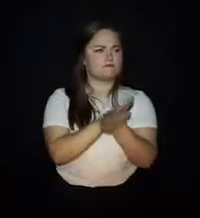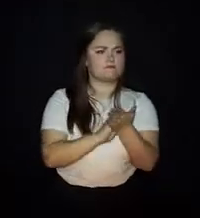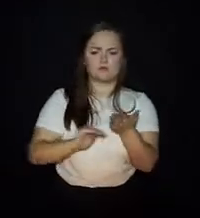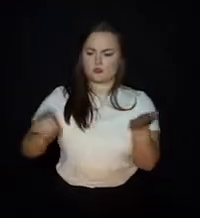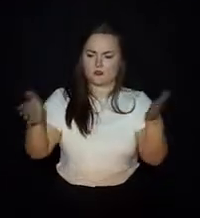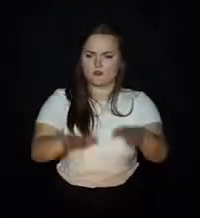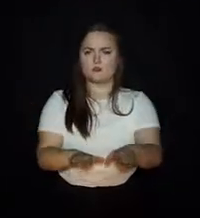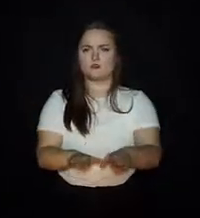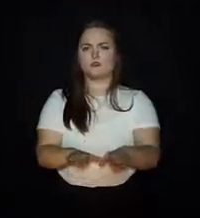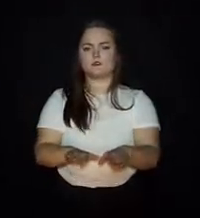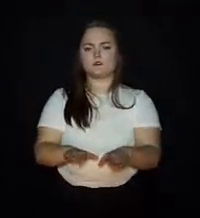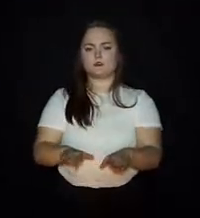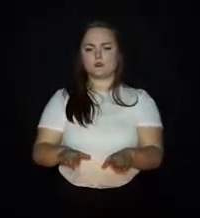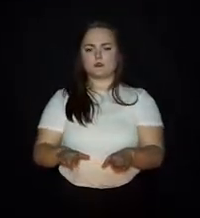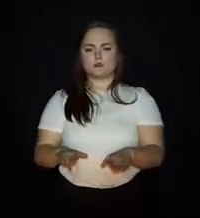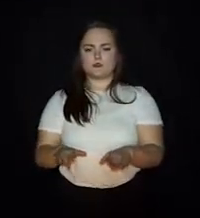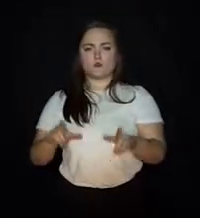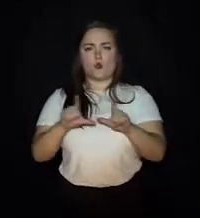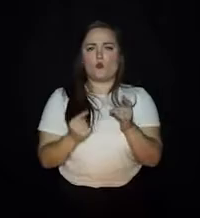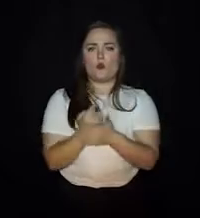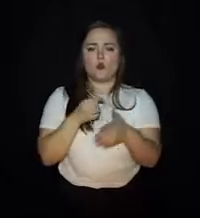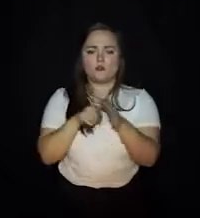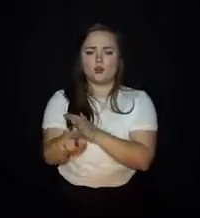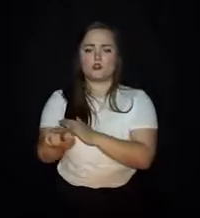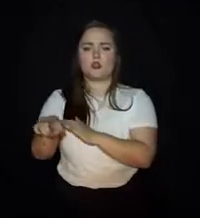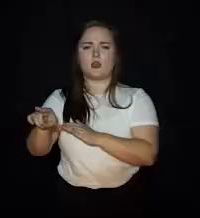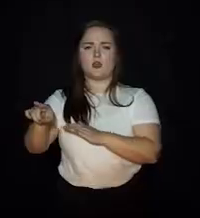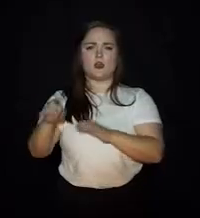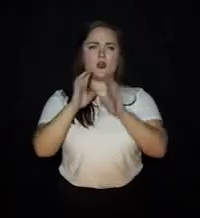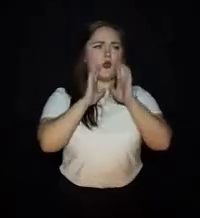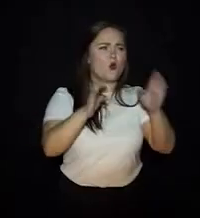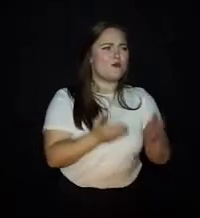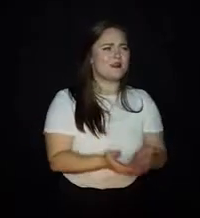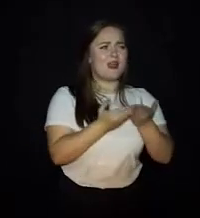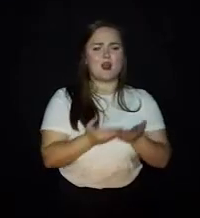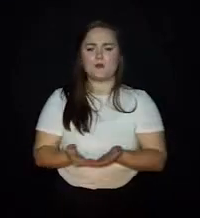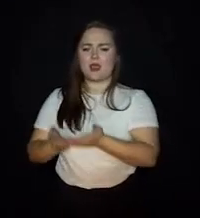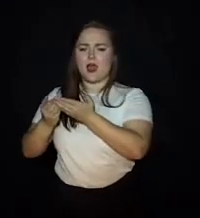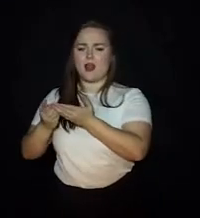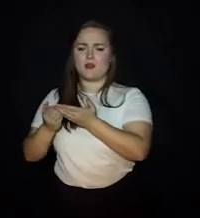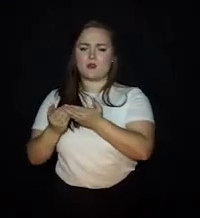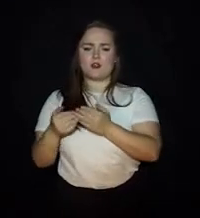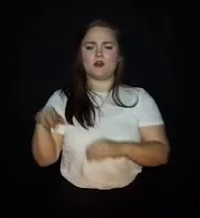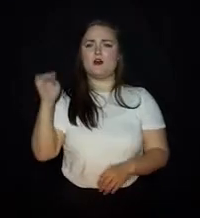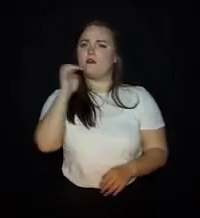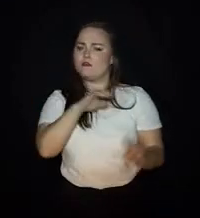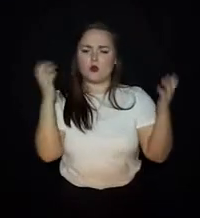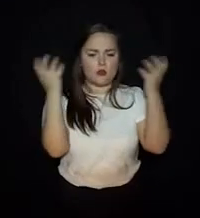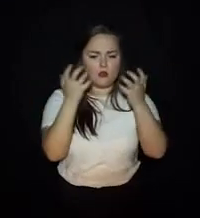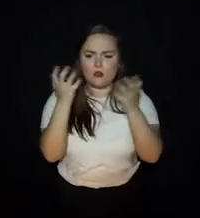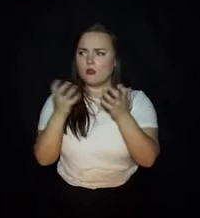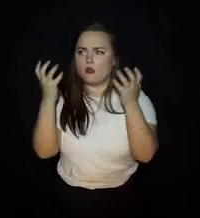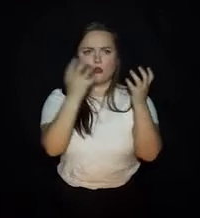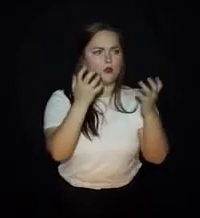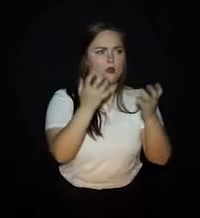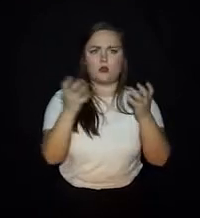det var slutten. Ingen kom seg ut. De ropte hjelp, men ingen kunne hjelpe. Ingen visste hva de skulle gjøre,